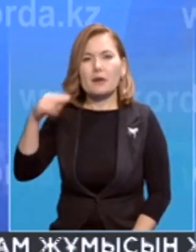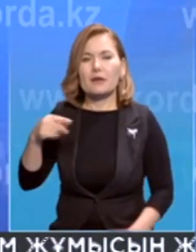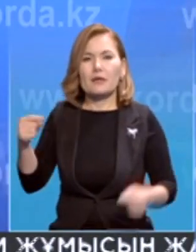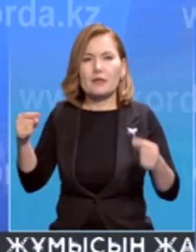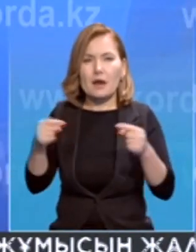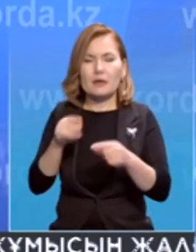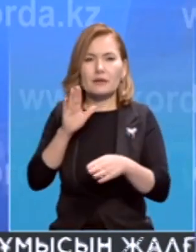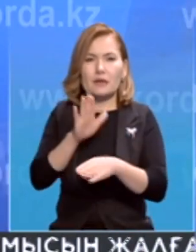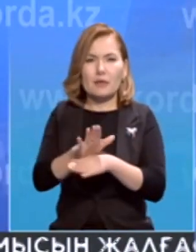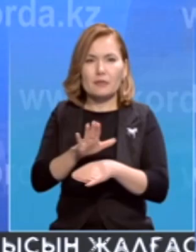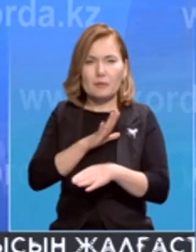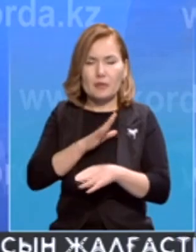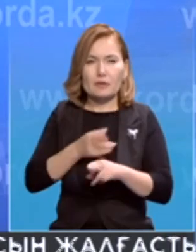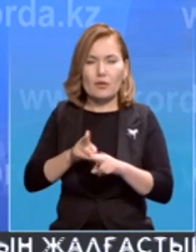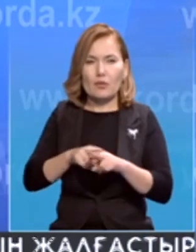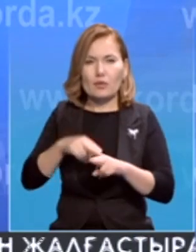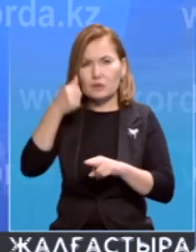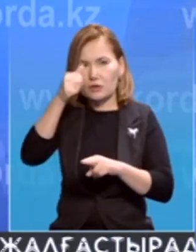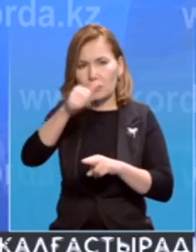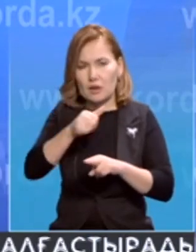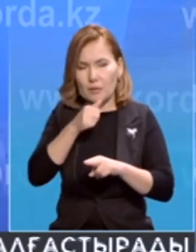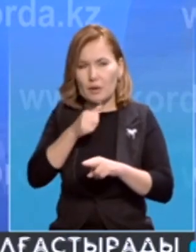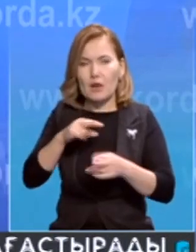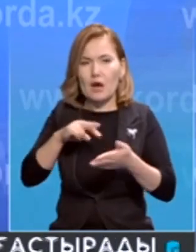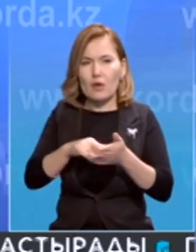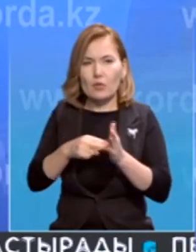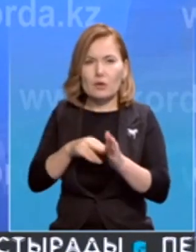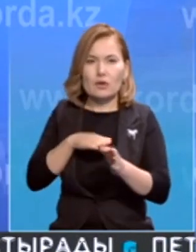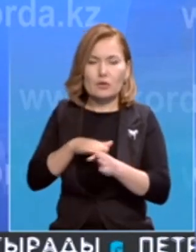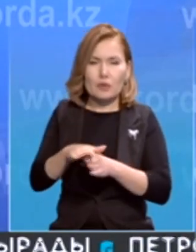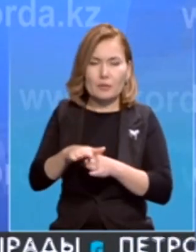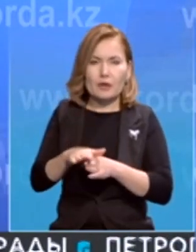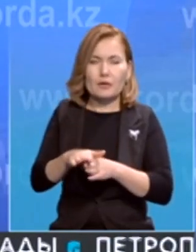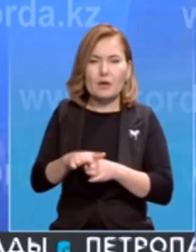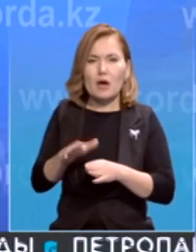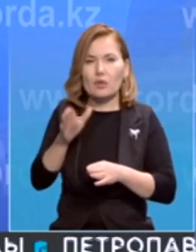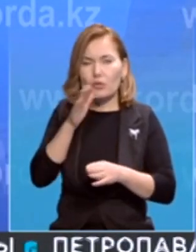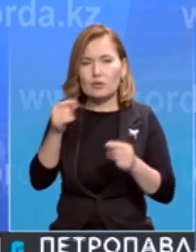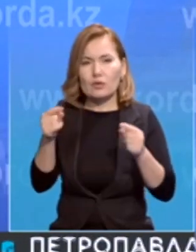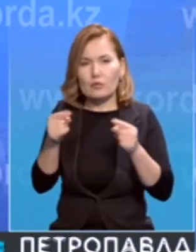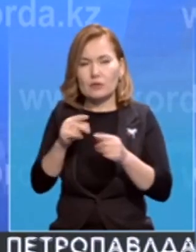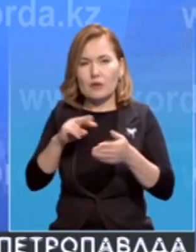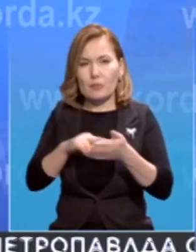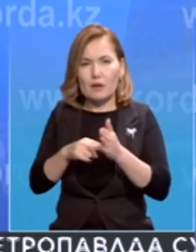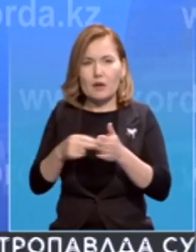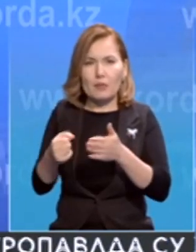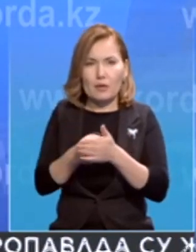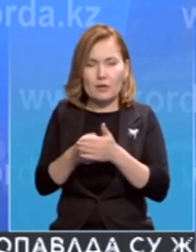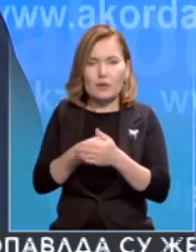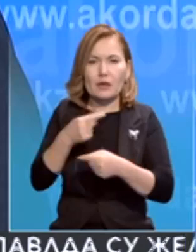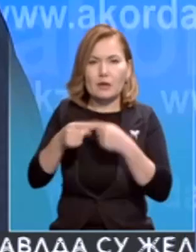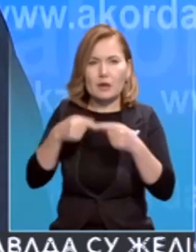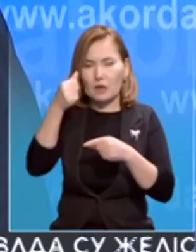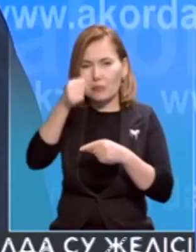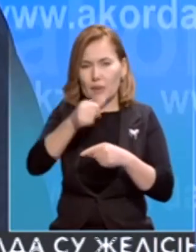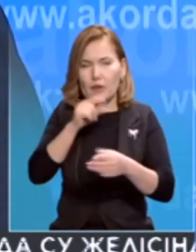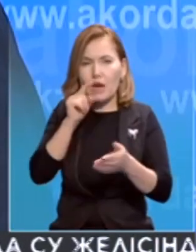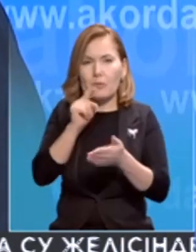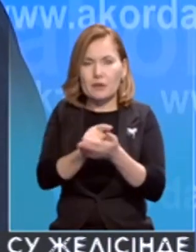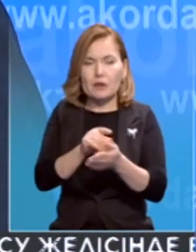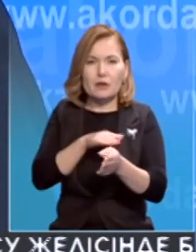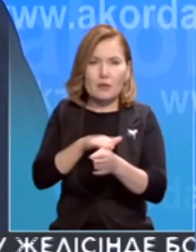беріп, осы жылды ойдағыдай жоспарлаған межелерге жете отырып, келесі жылдың өзімізге алған